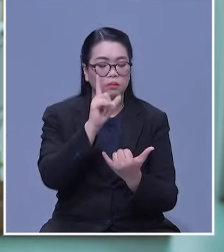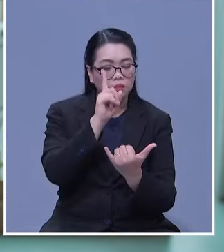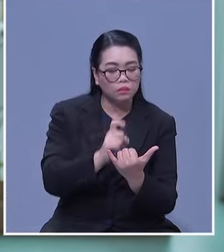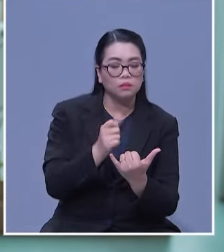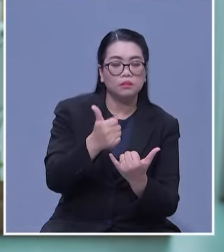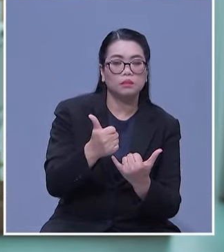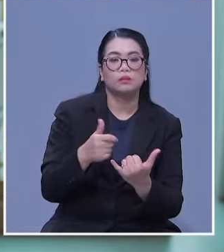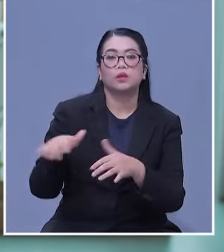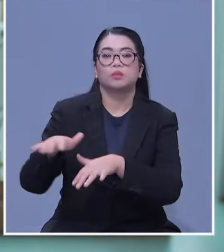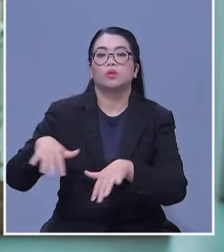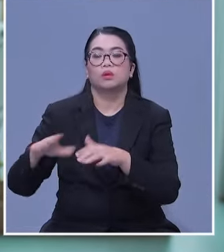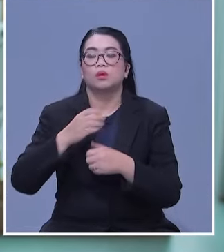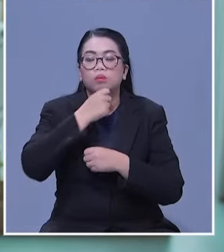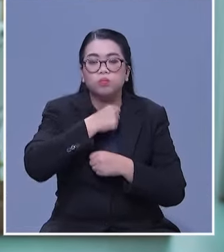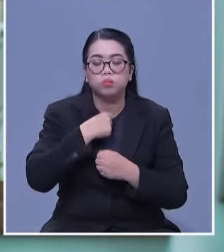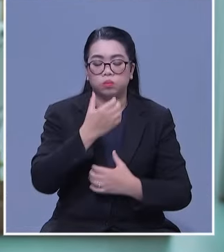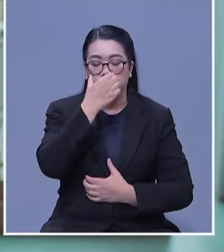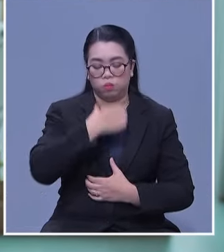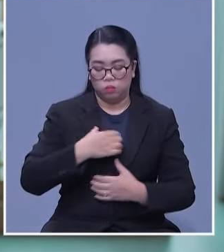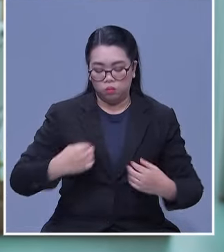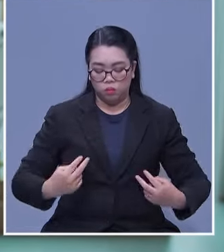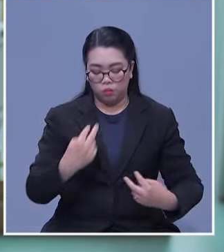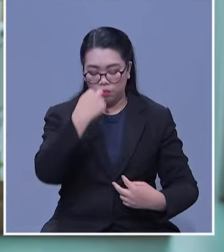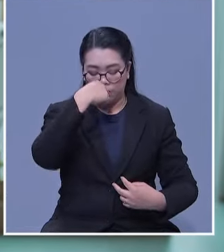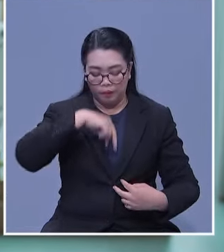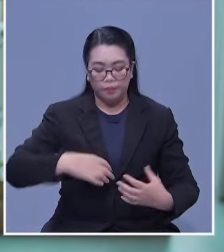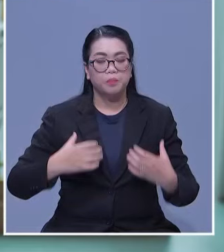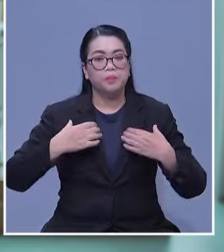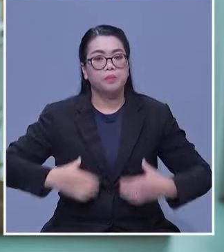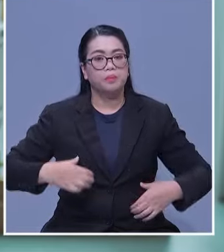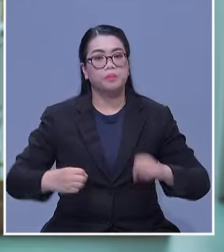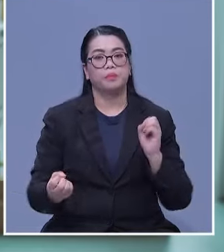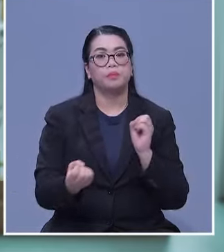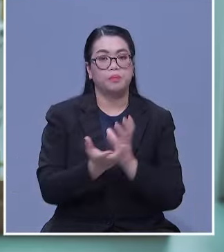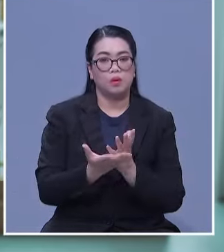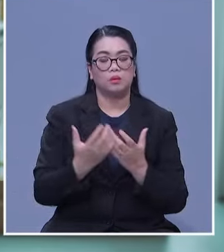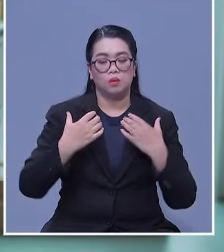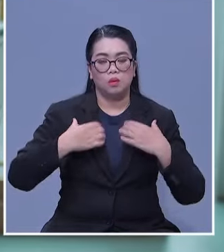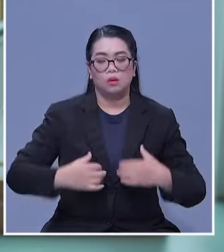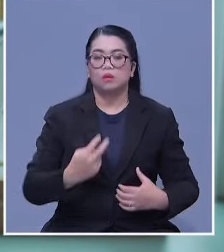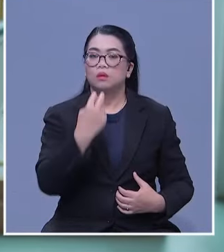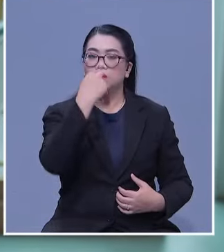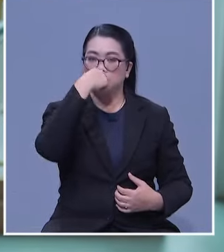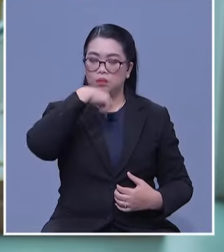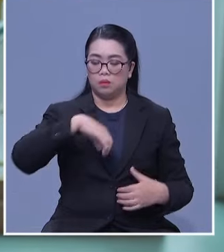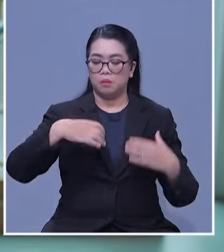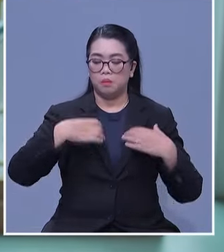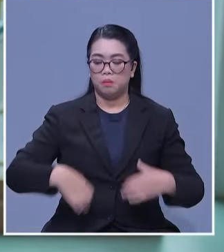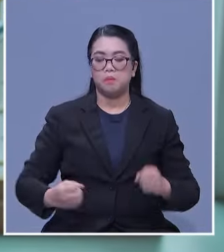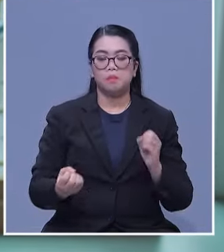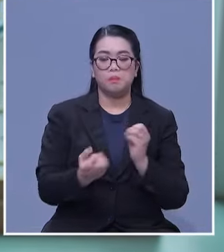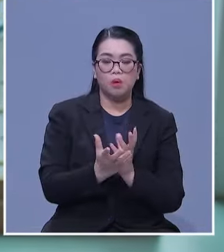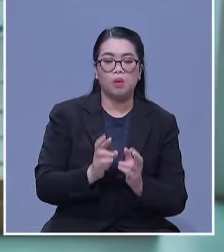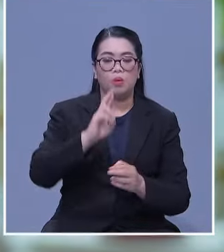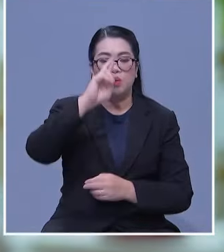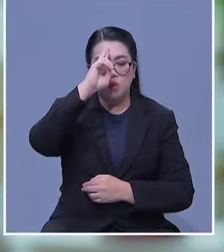วัยทั่วไปอยู่แล้วนะคะอันดับที่2ก็คือว่าเชื้อไข้หวัดใหญ่เนี่ยนอกจากจะลงที่ปอดแล้วสามารถทำให้เกิดโรคอื่นๆตาม